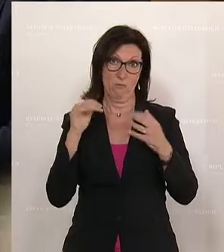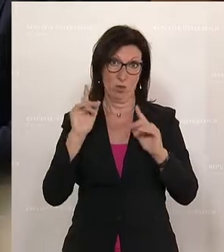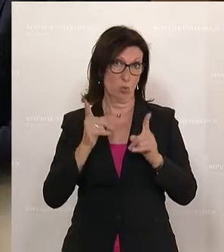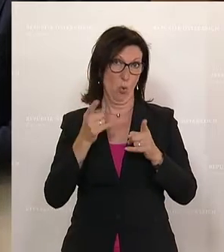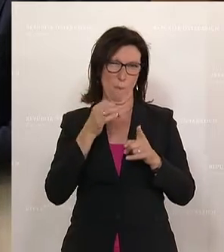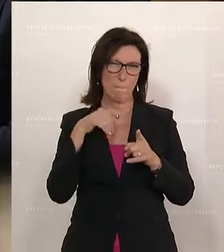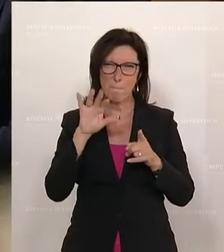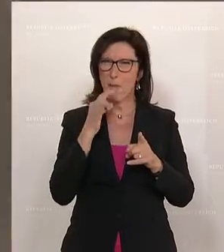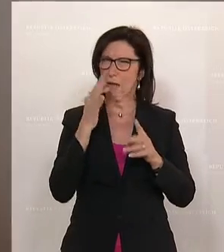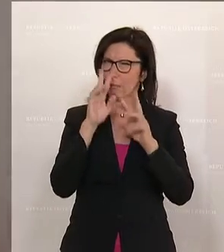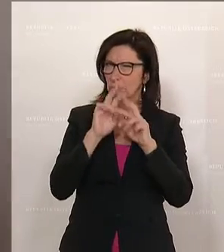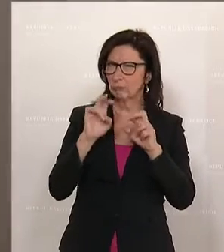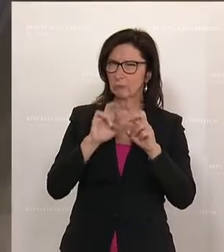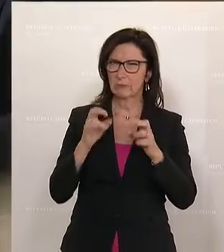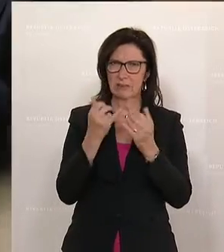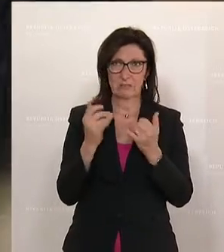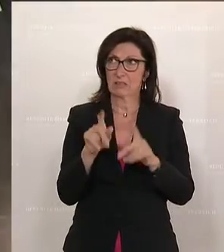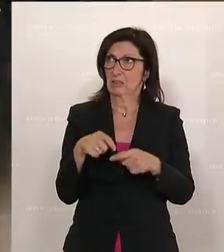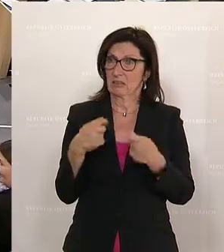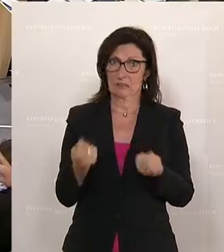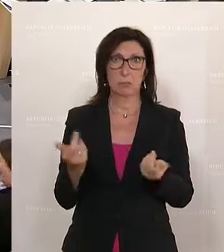sollten, warum es so weit gekommen ist.